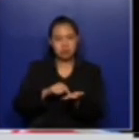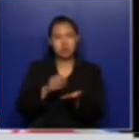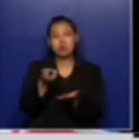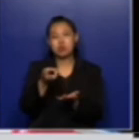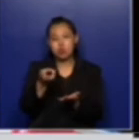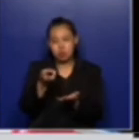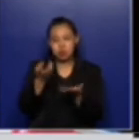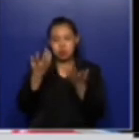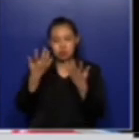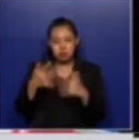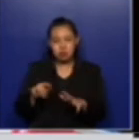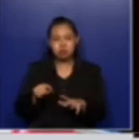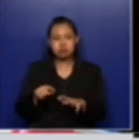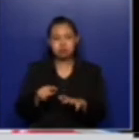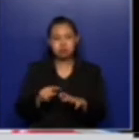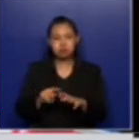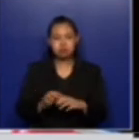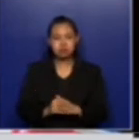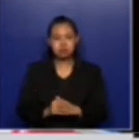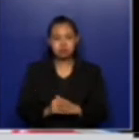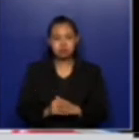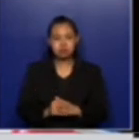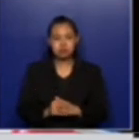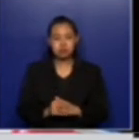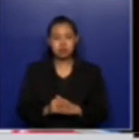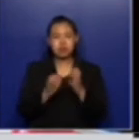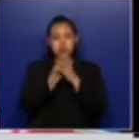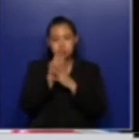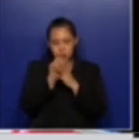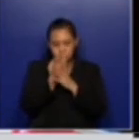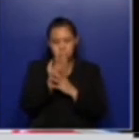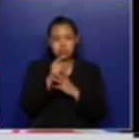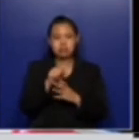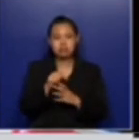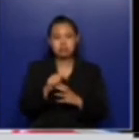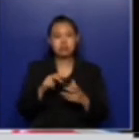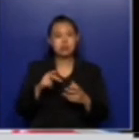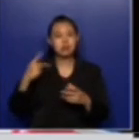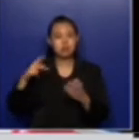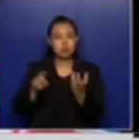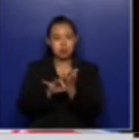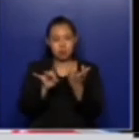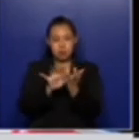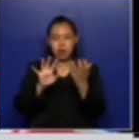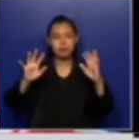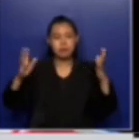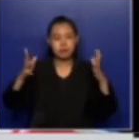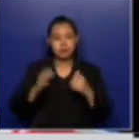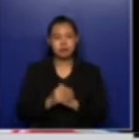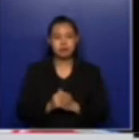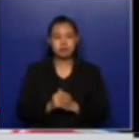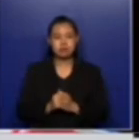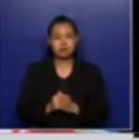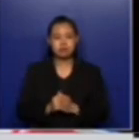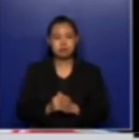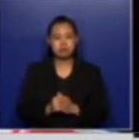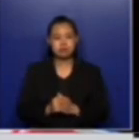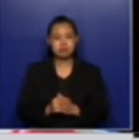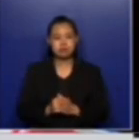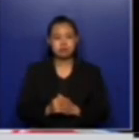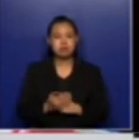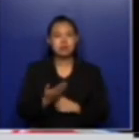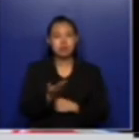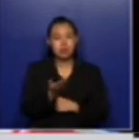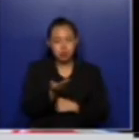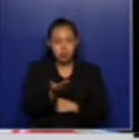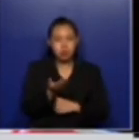อยและก็เป็นงบประมาณที่มีดอกเบี้ยเนี่ยมันไม่มีประสิทธิภาพวันนี้ดิฉันก็ต้องขอ